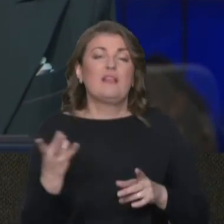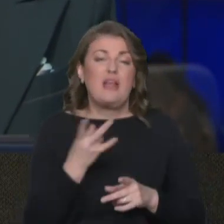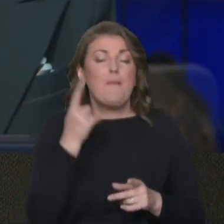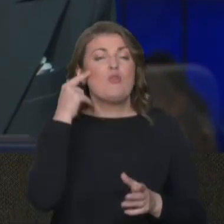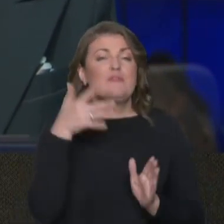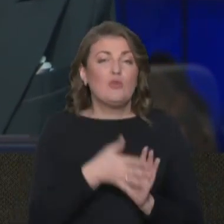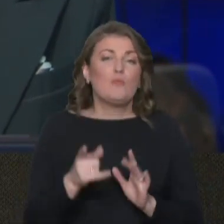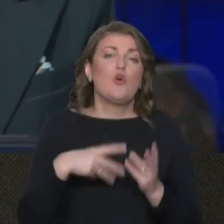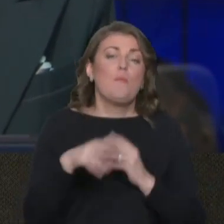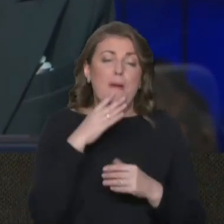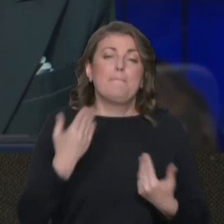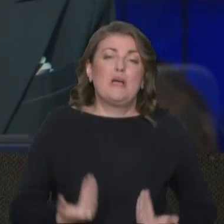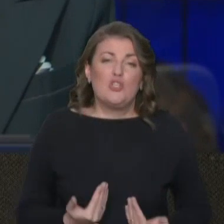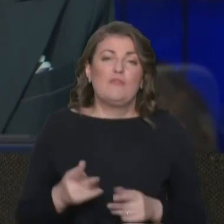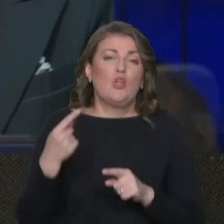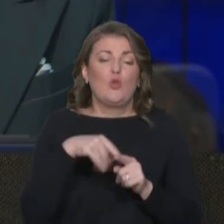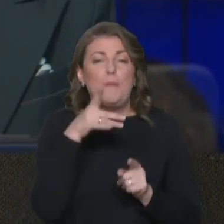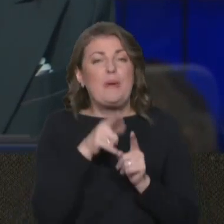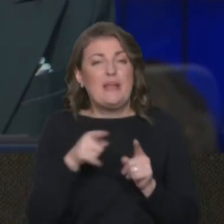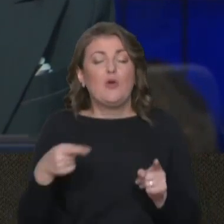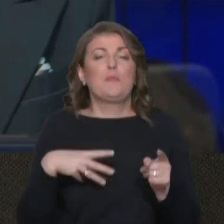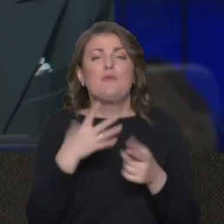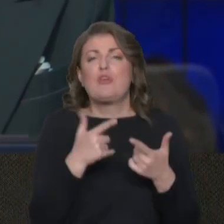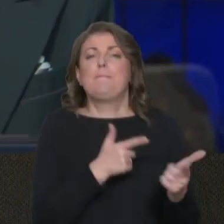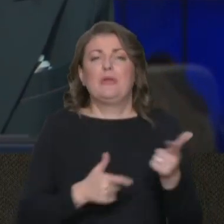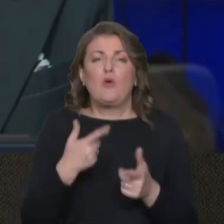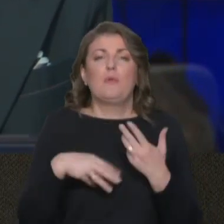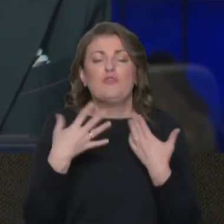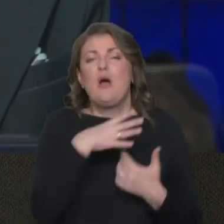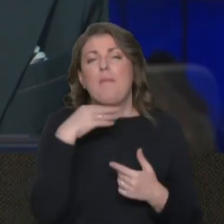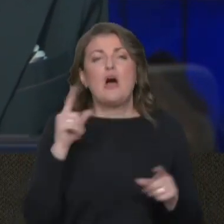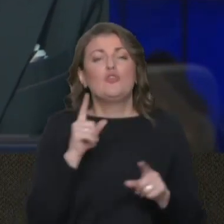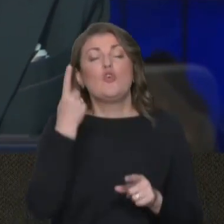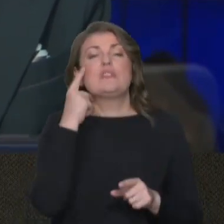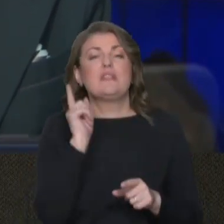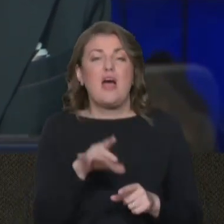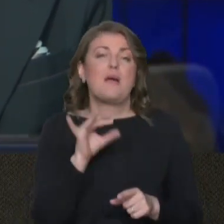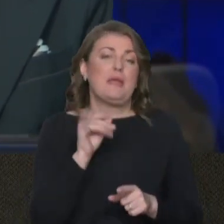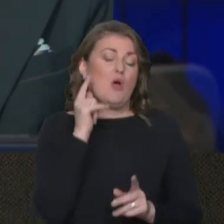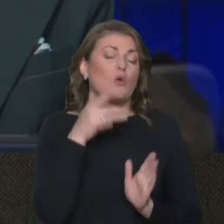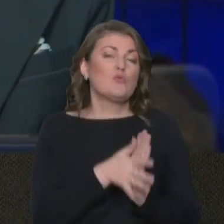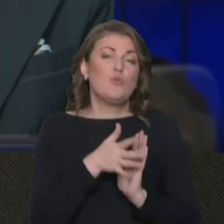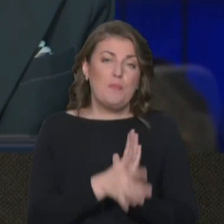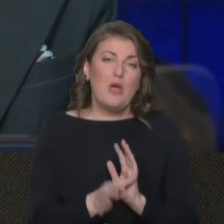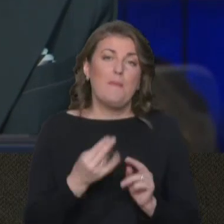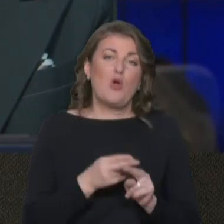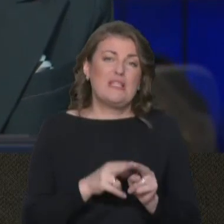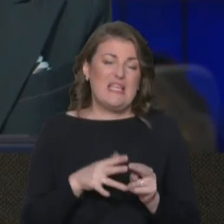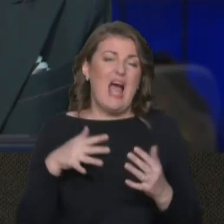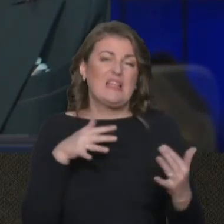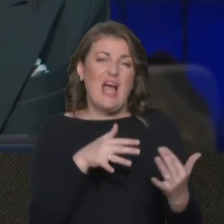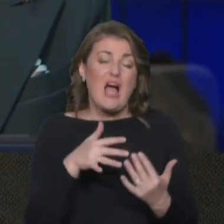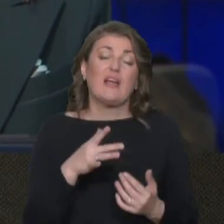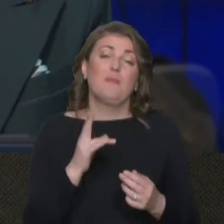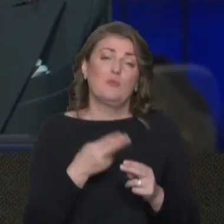усвідомлювати, що ми пережили той період, ми вже підготовлені, ми вже багато чого знаємо і розуміємо про ці атаки,